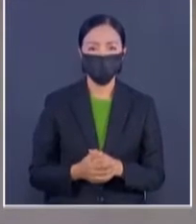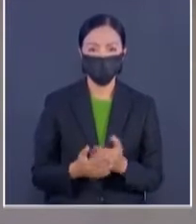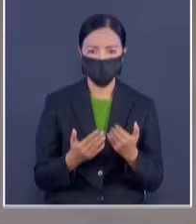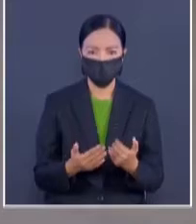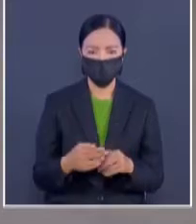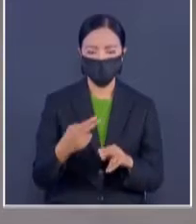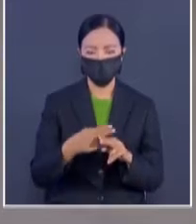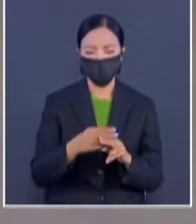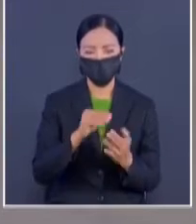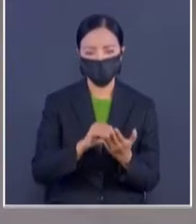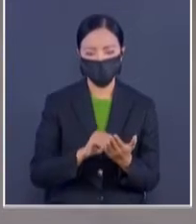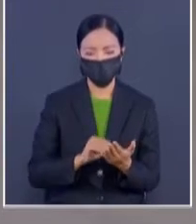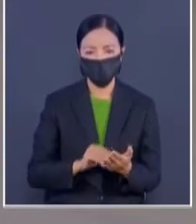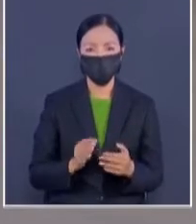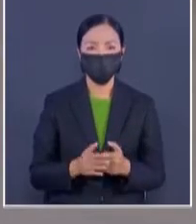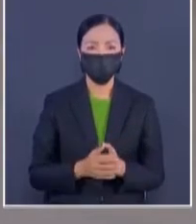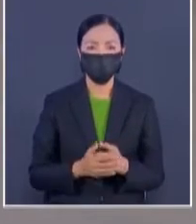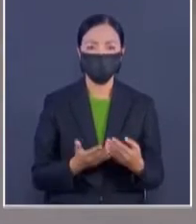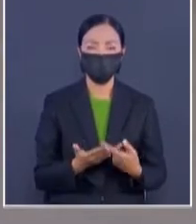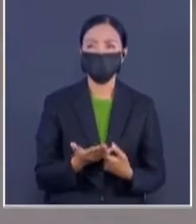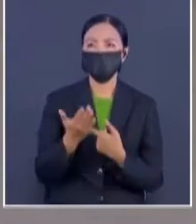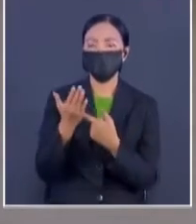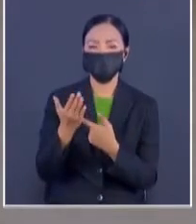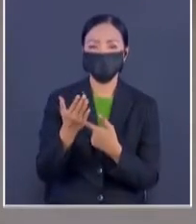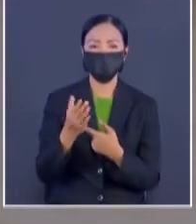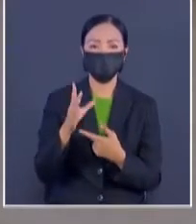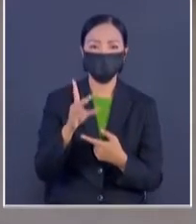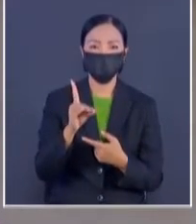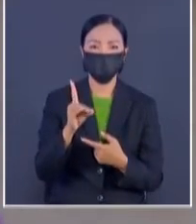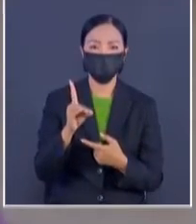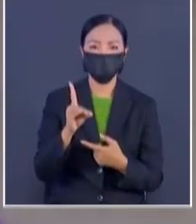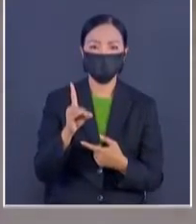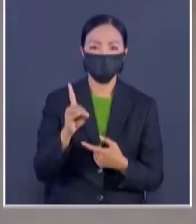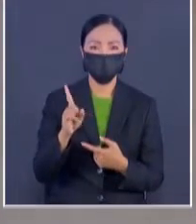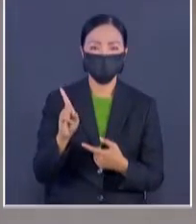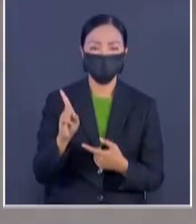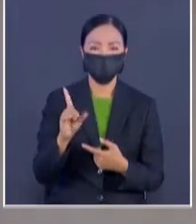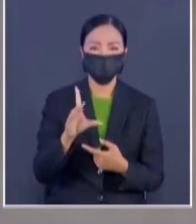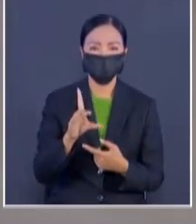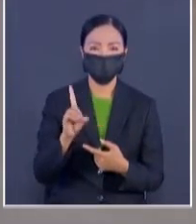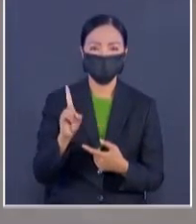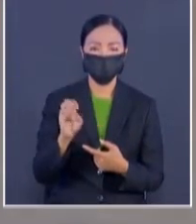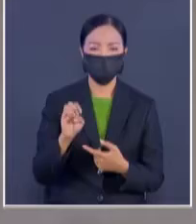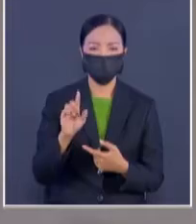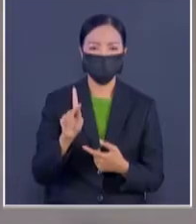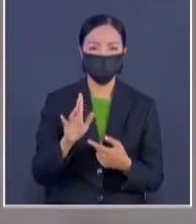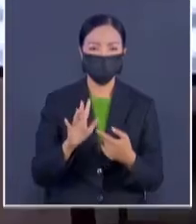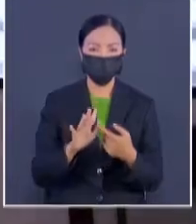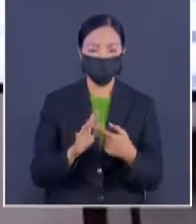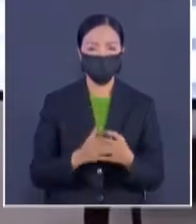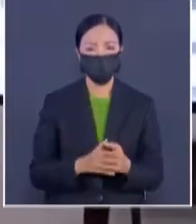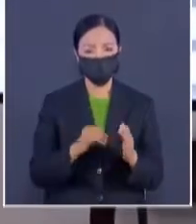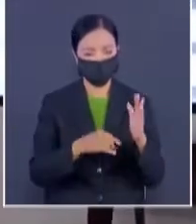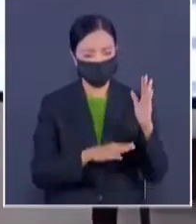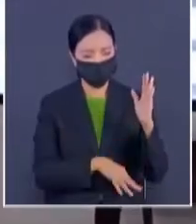จะมาลงรายชื่อร่วมกันและเพื่อจะถวายเป็นฎีกา ส่วนอีกที่หนึ่งนะครับที่นครศรีธรรมราชครับกรณี